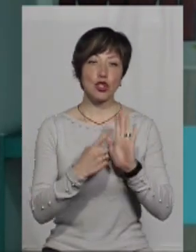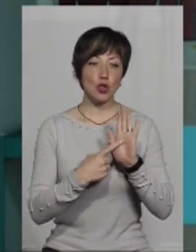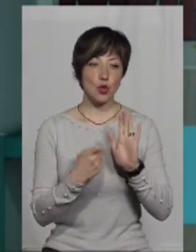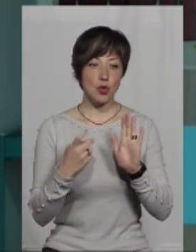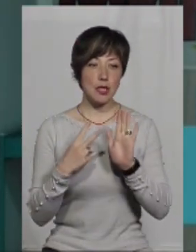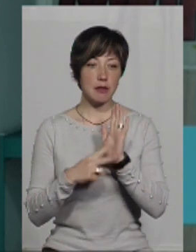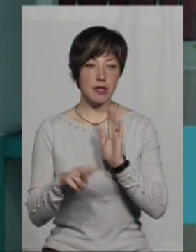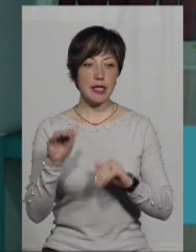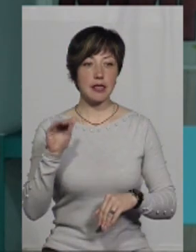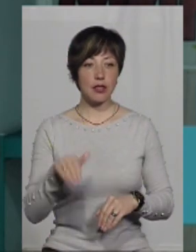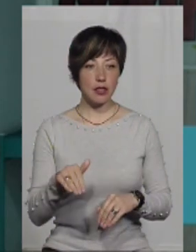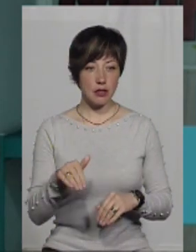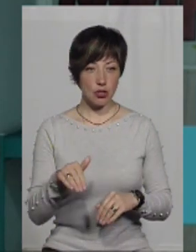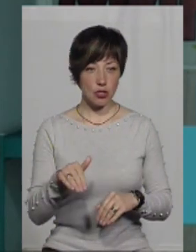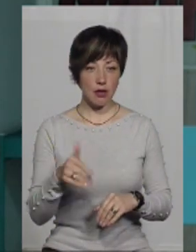670 тисяч